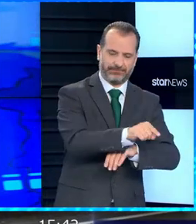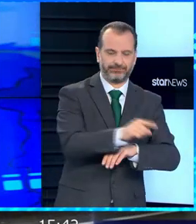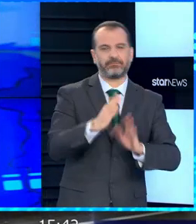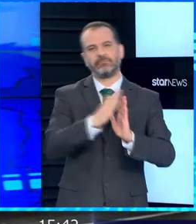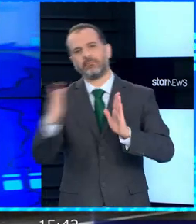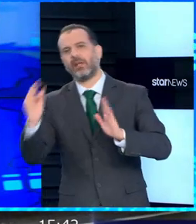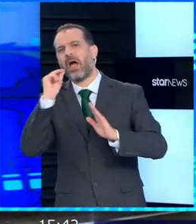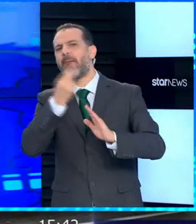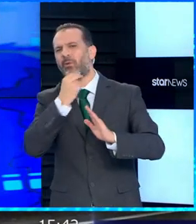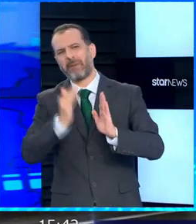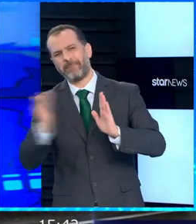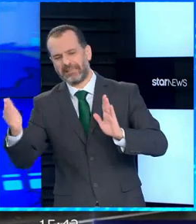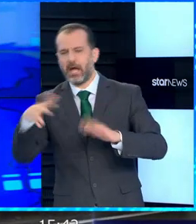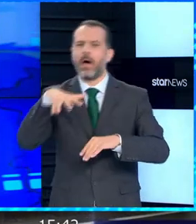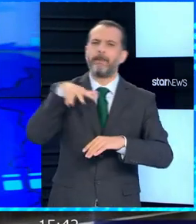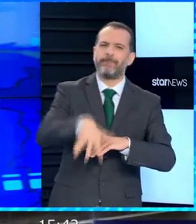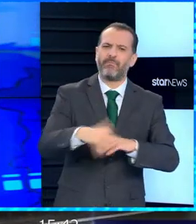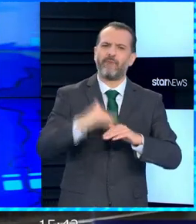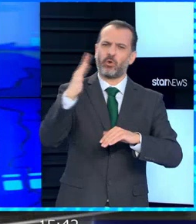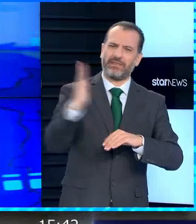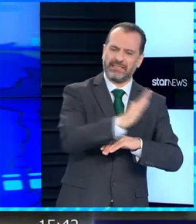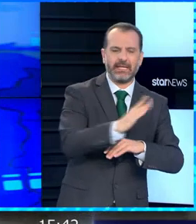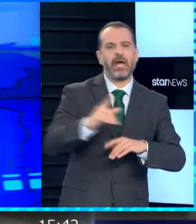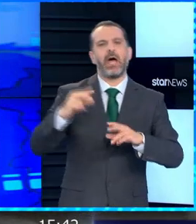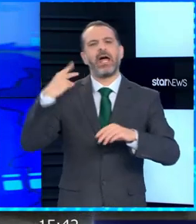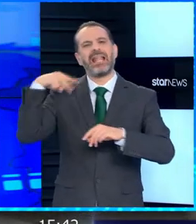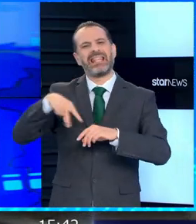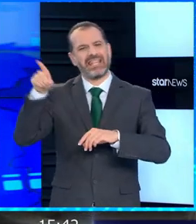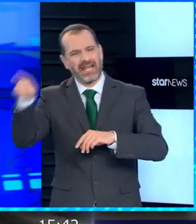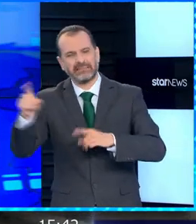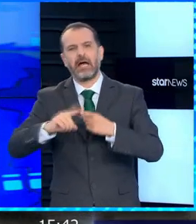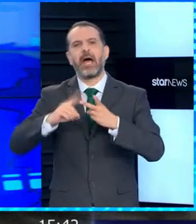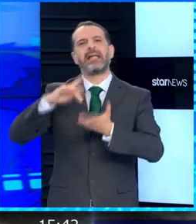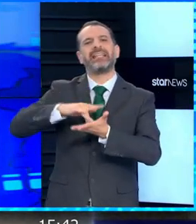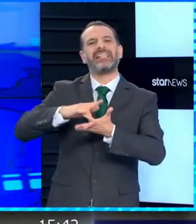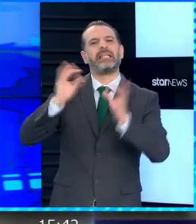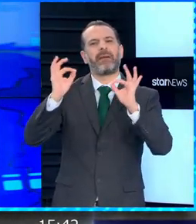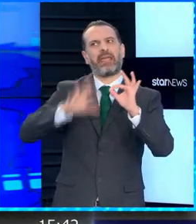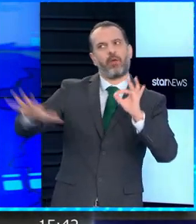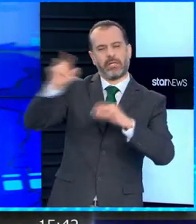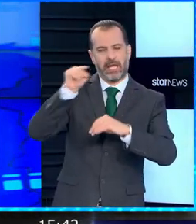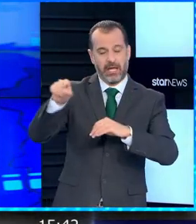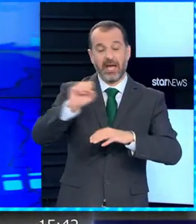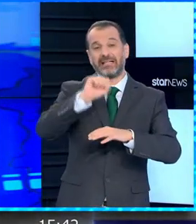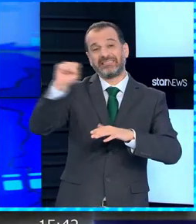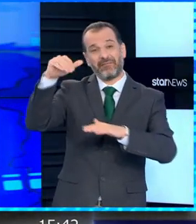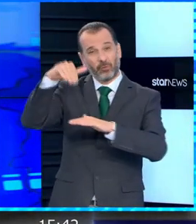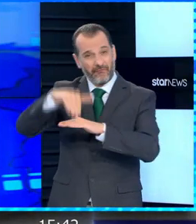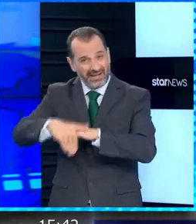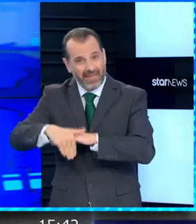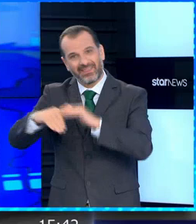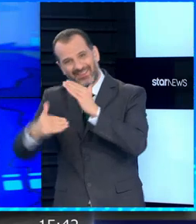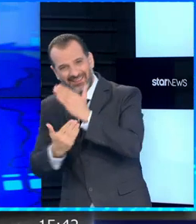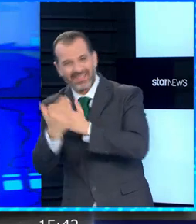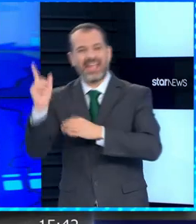Βορειοδυτική Πελοπόννησος, η Δυτική και Βόρεια Θεσσαλία και η Κεντρική Μακεδονία. Τη νύχτα του Σαββάτου προς την Κυριακή τα φαινόμενα